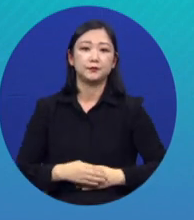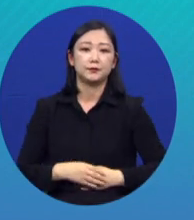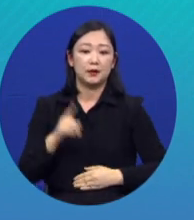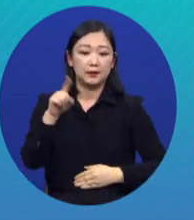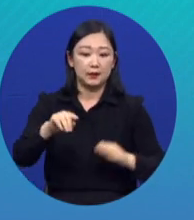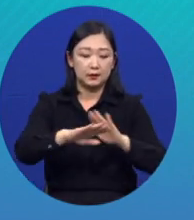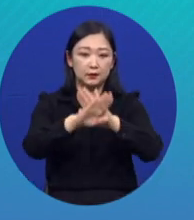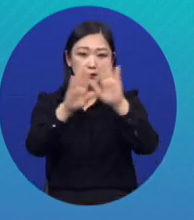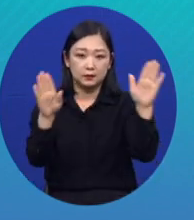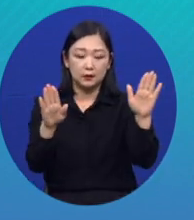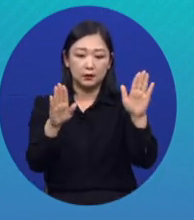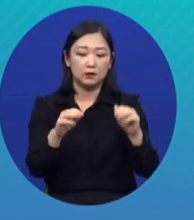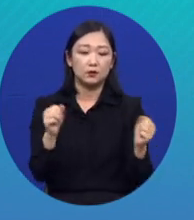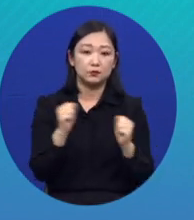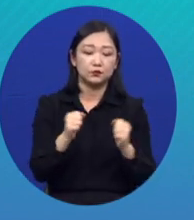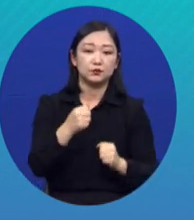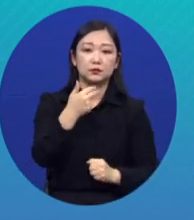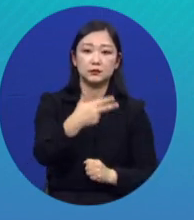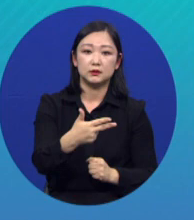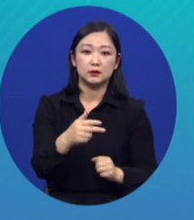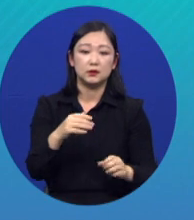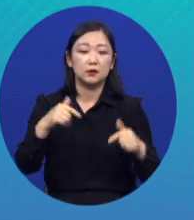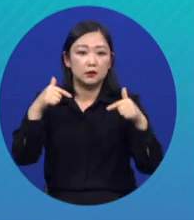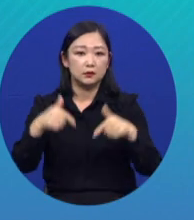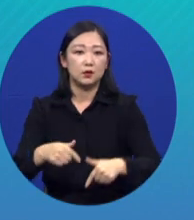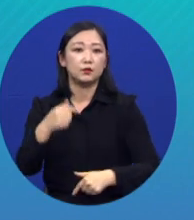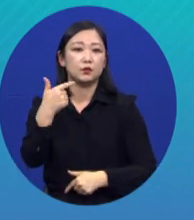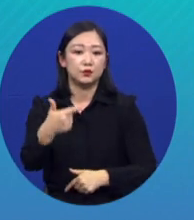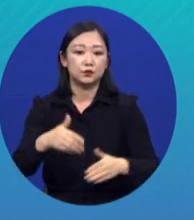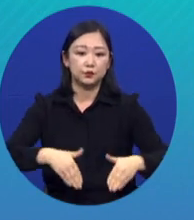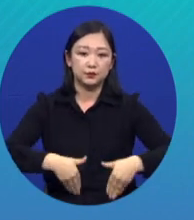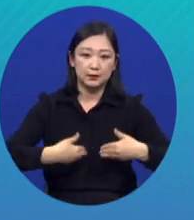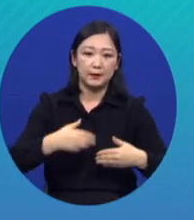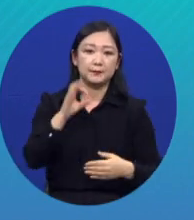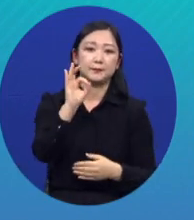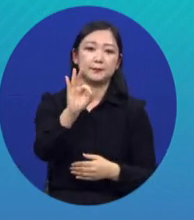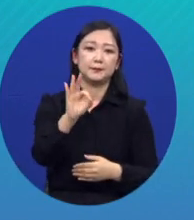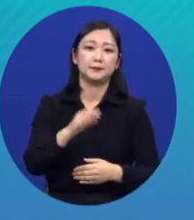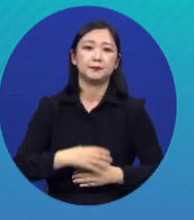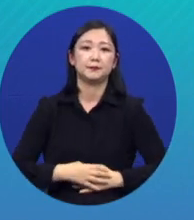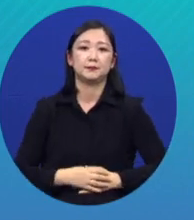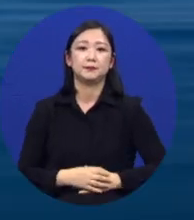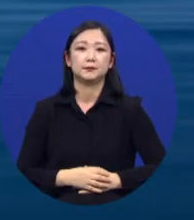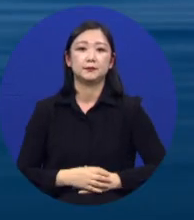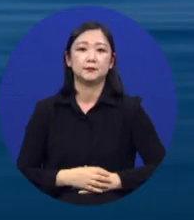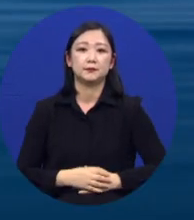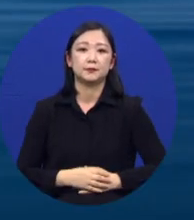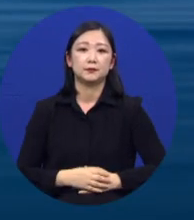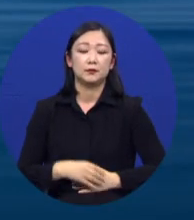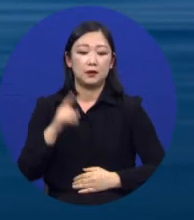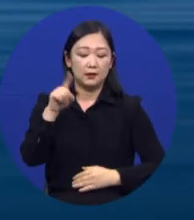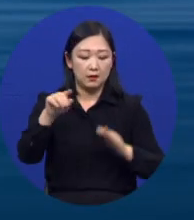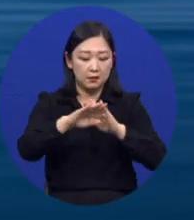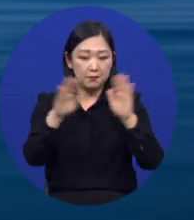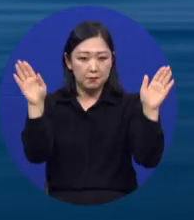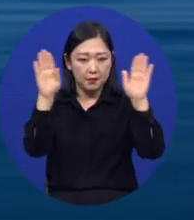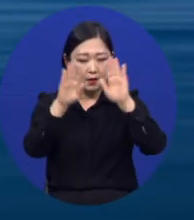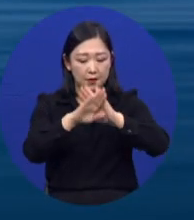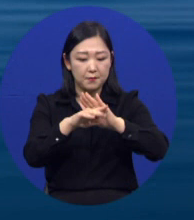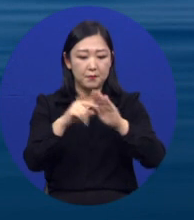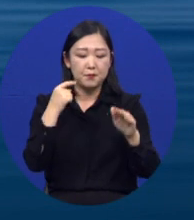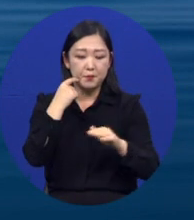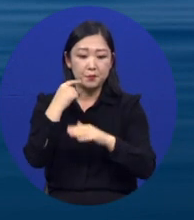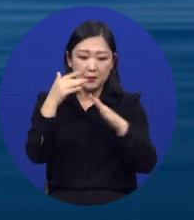4 낮 최고기온은 북부지역 7 도서부 정육 또 남부지역 10도가 예상됩니다 내일 밤부터 해상에 도